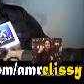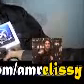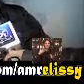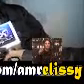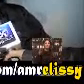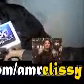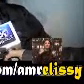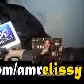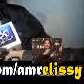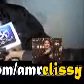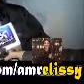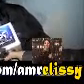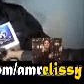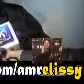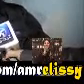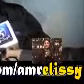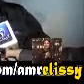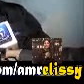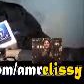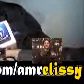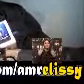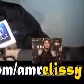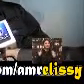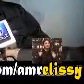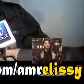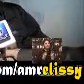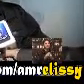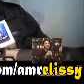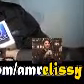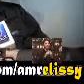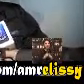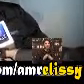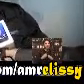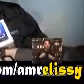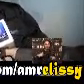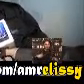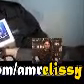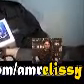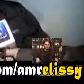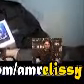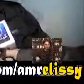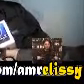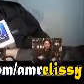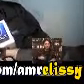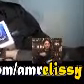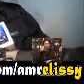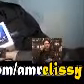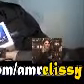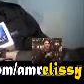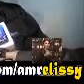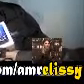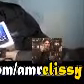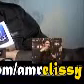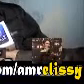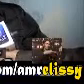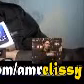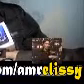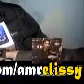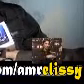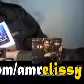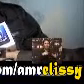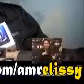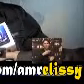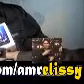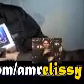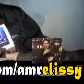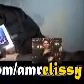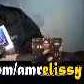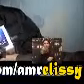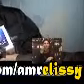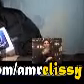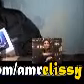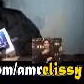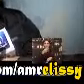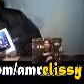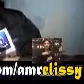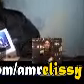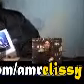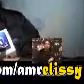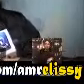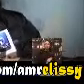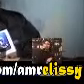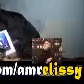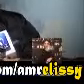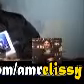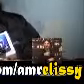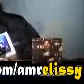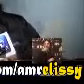أنا هخرج وأتفسح مع أصحابي وممكن يعني يبقى في تحسن ليا ويعني أزور قرايبي وأزور